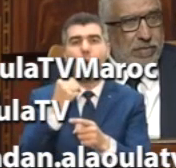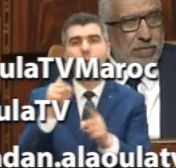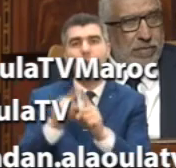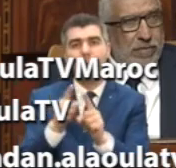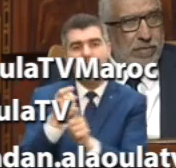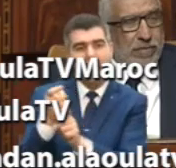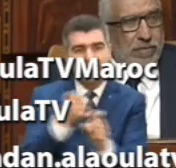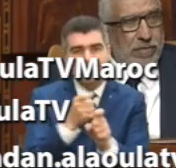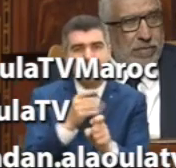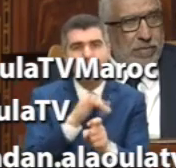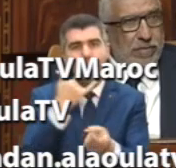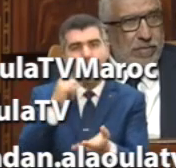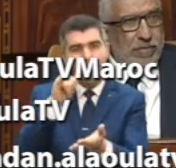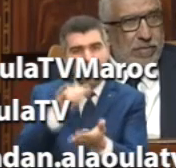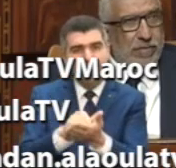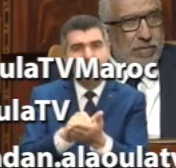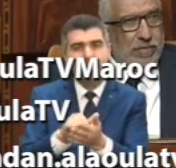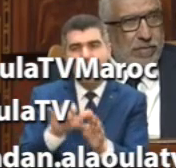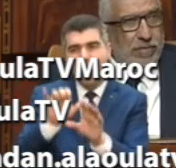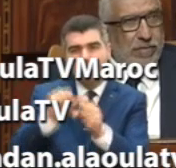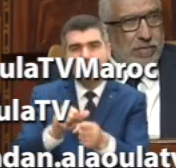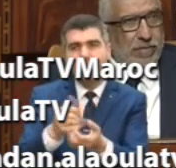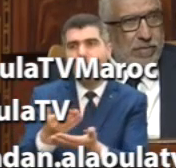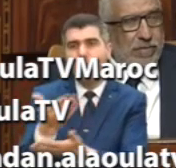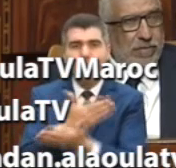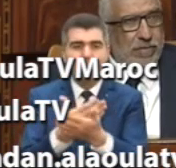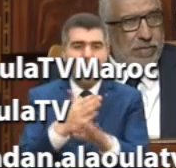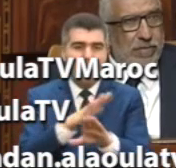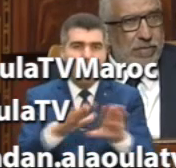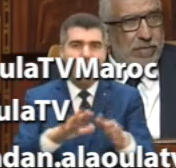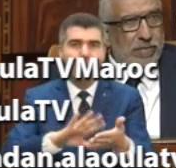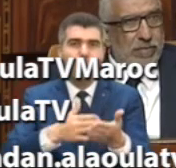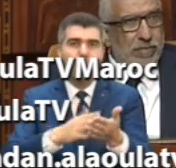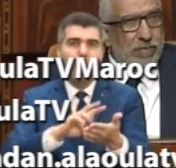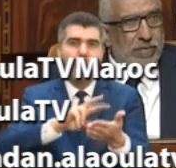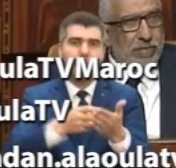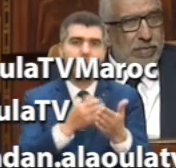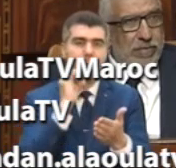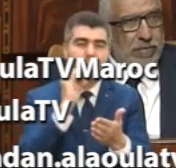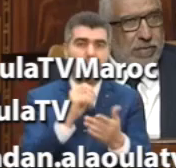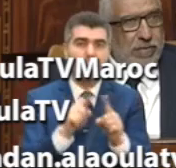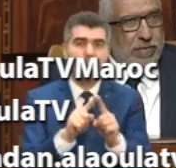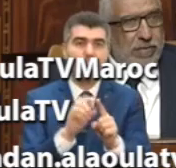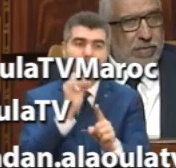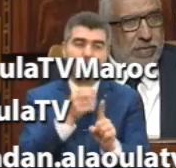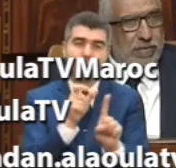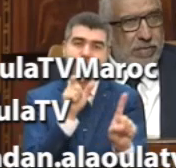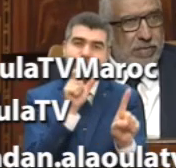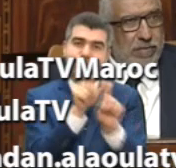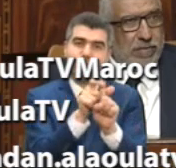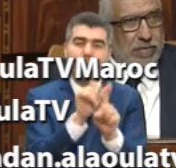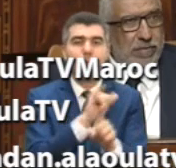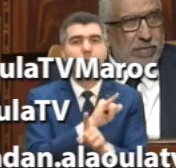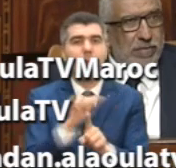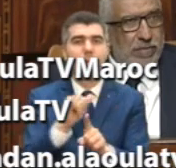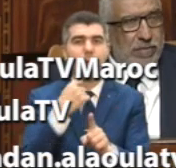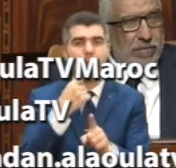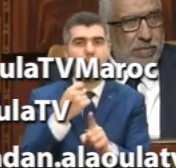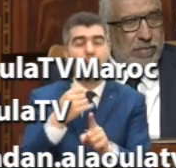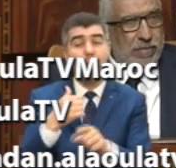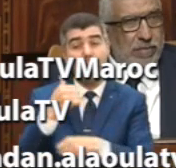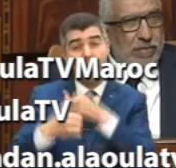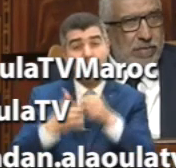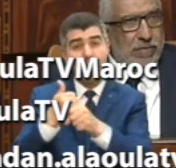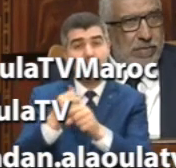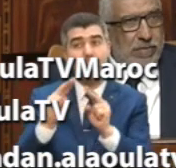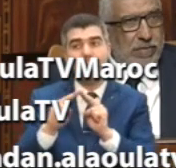القتل، في التهجير، في الاحتلال، في التشريد. الاحتلال لا يمكن أن ينهى إلا بصفة الاحتلال. مهما طال الزمن لابد